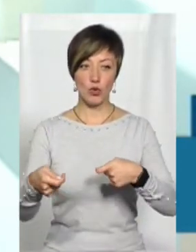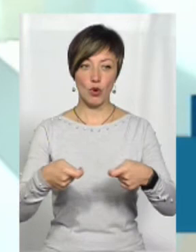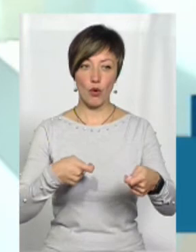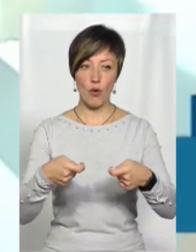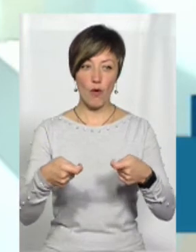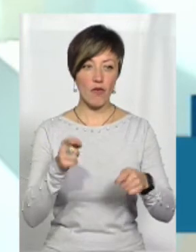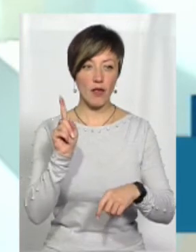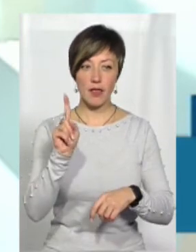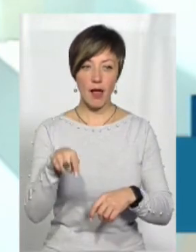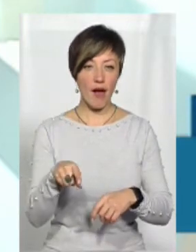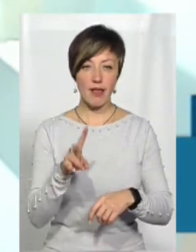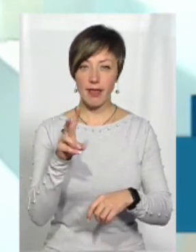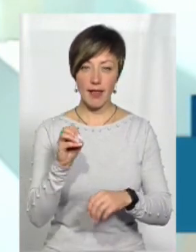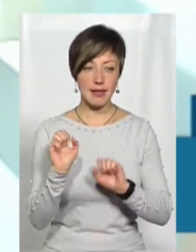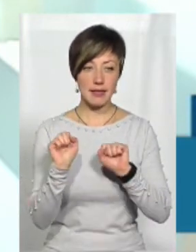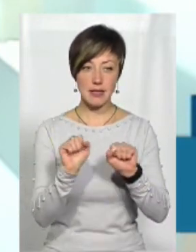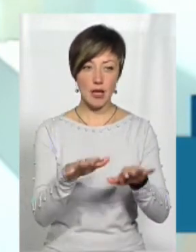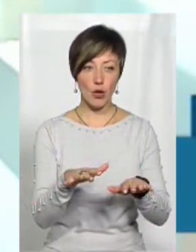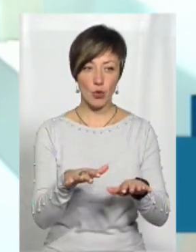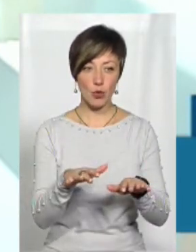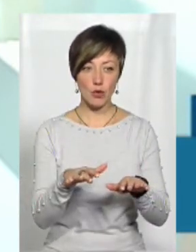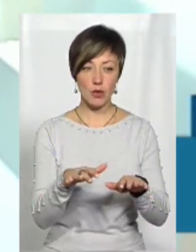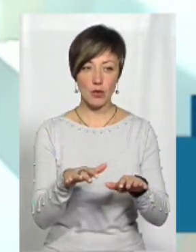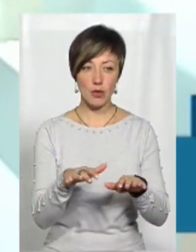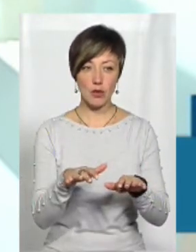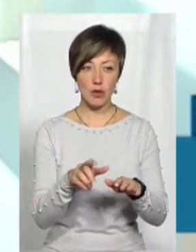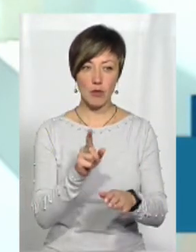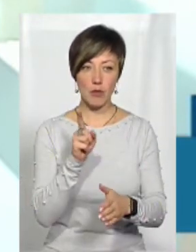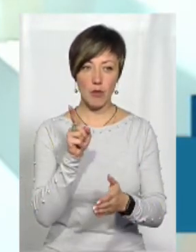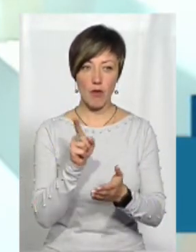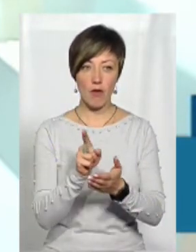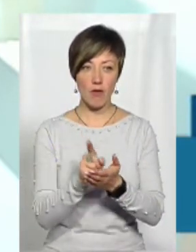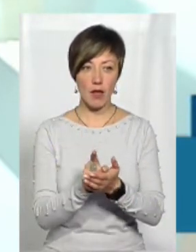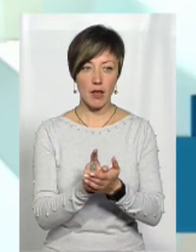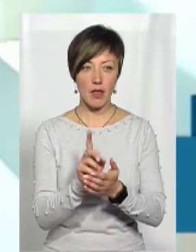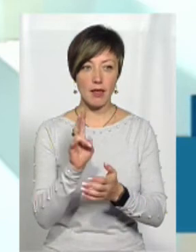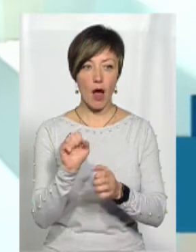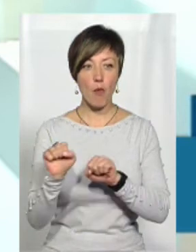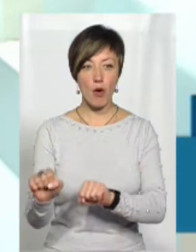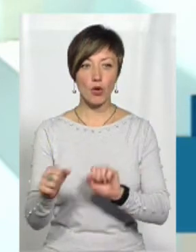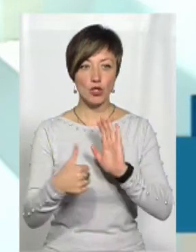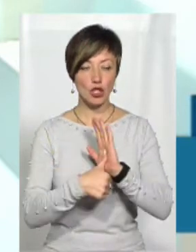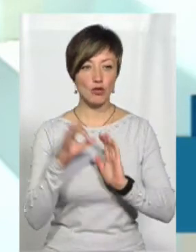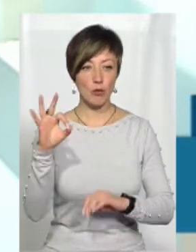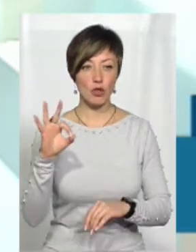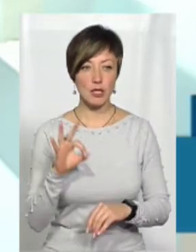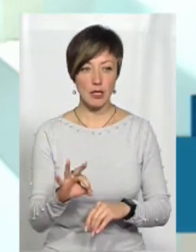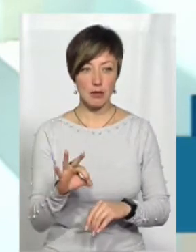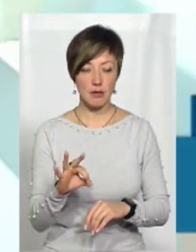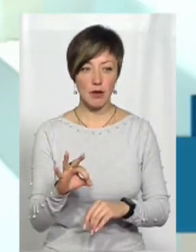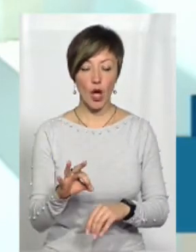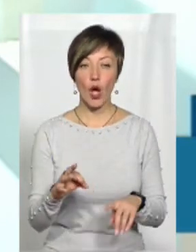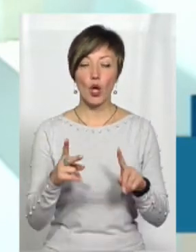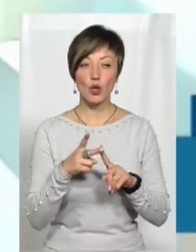Вони навіть не здають внески, які повинні на оборону, 6%. Ви